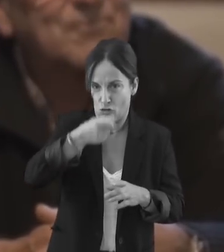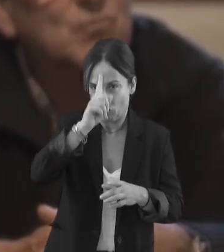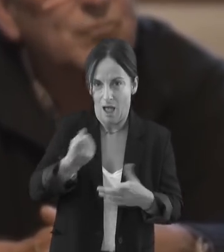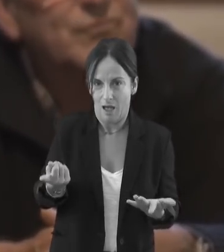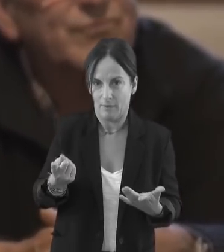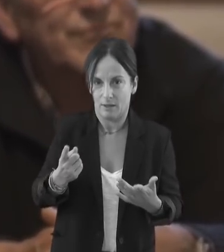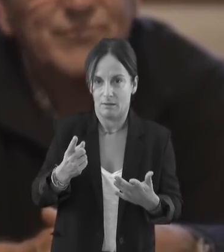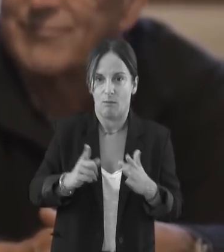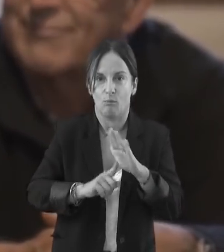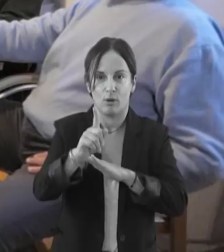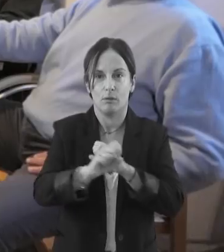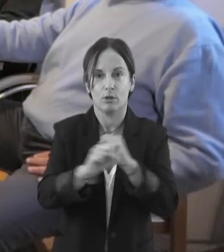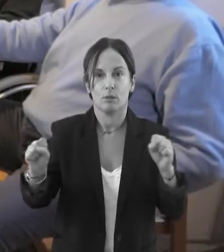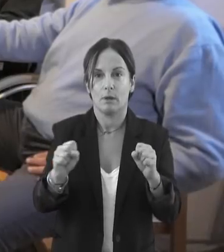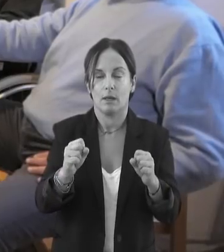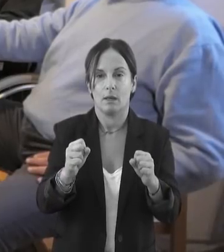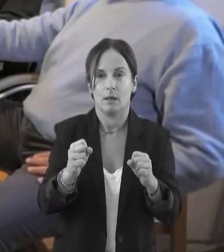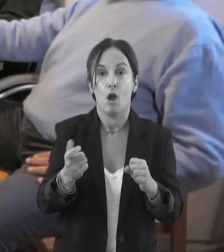Però sí que se la va presa.